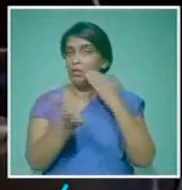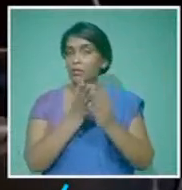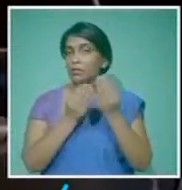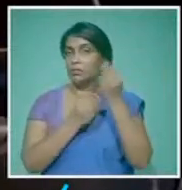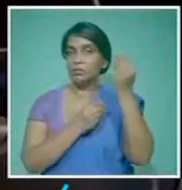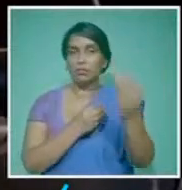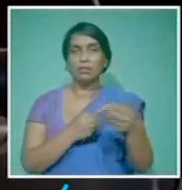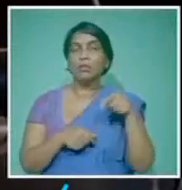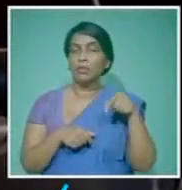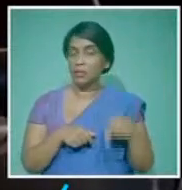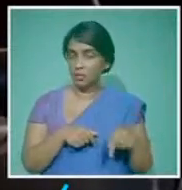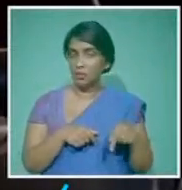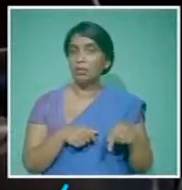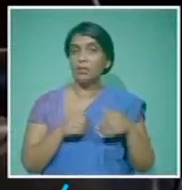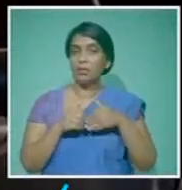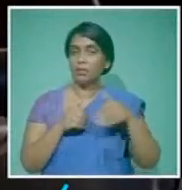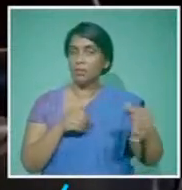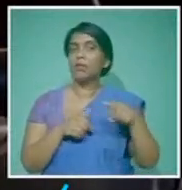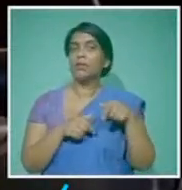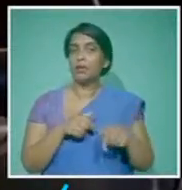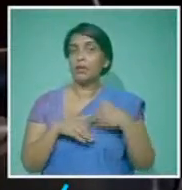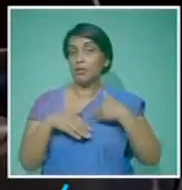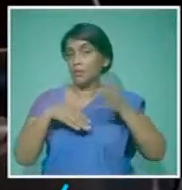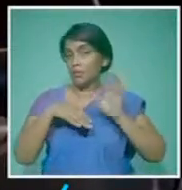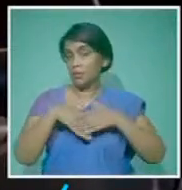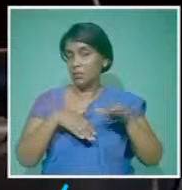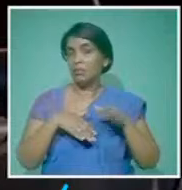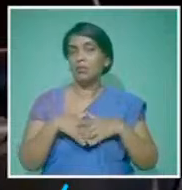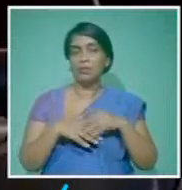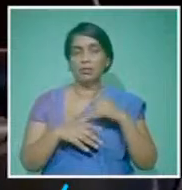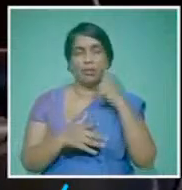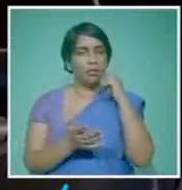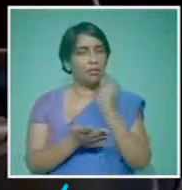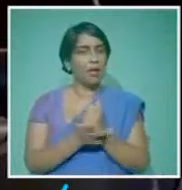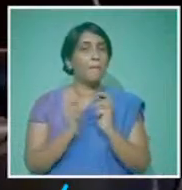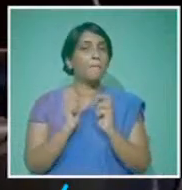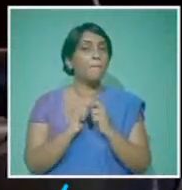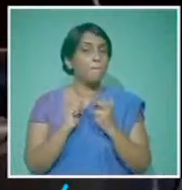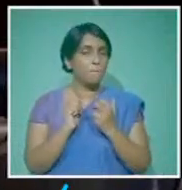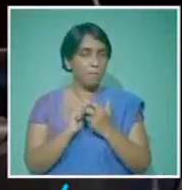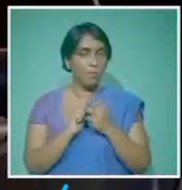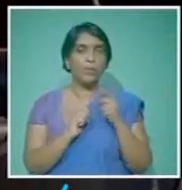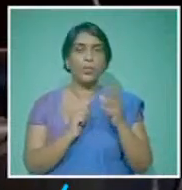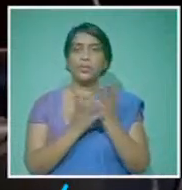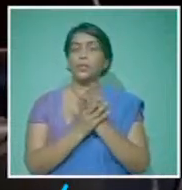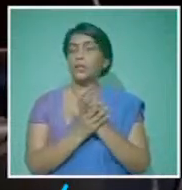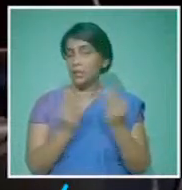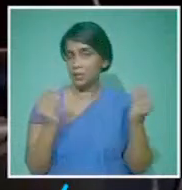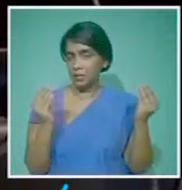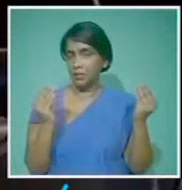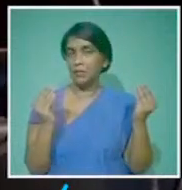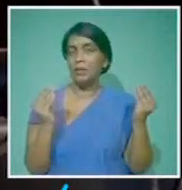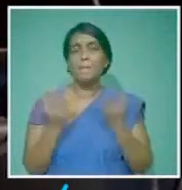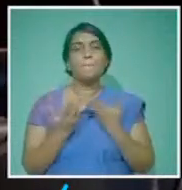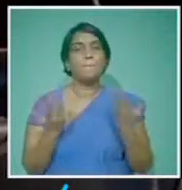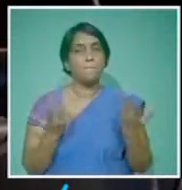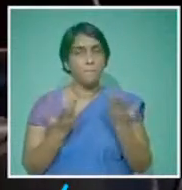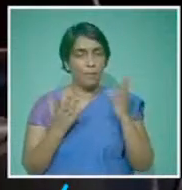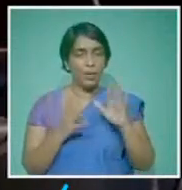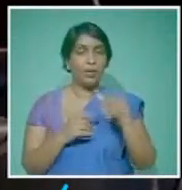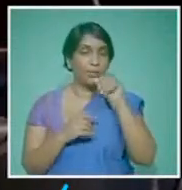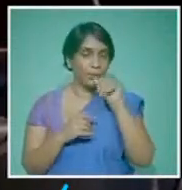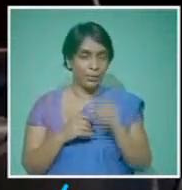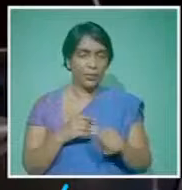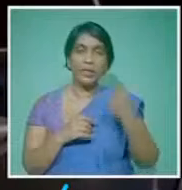තුලින් මේ වෙනකොට මේ බුණ පාන ඊටාත්ම බරපතල තත්ත්වය අපිට විසඳන්න බැරි වෙනවා අත